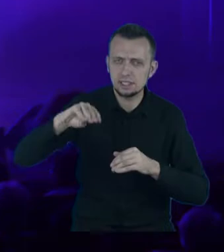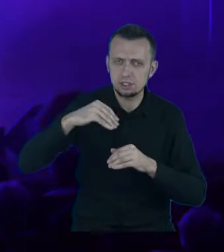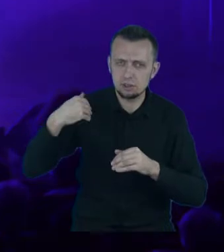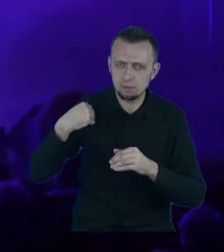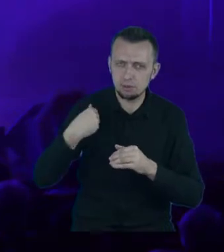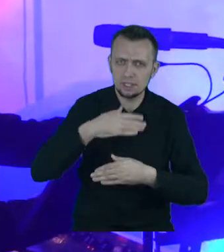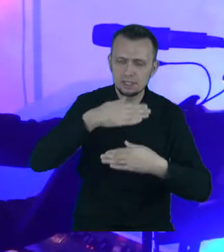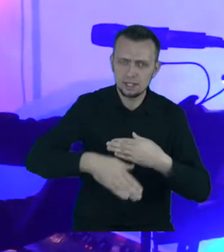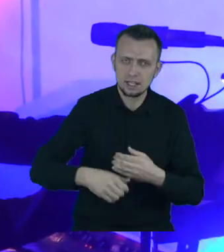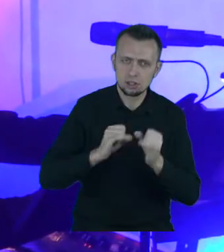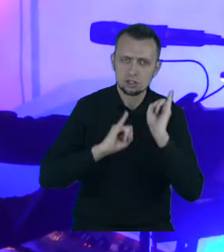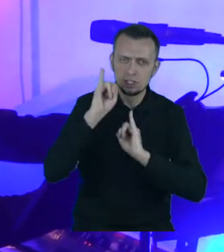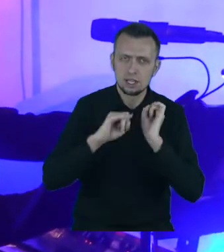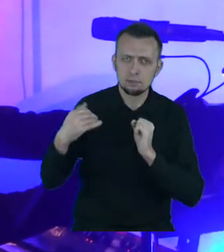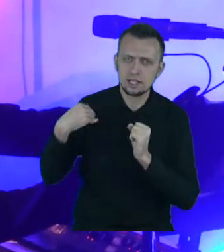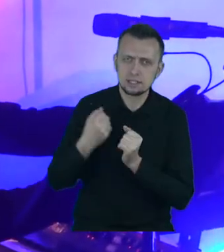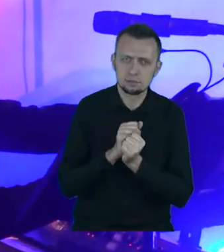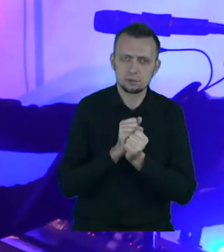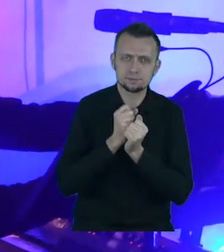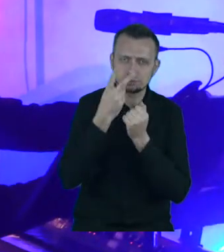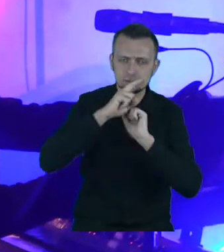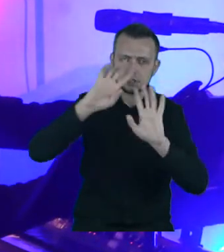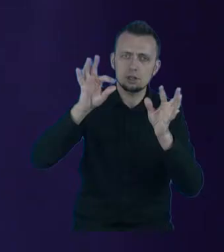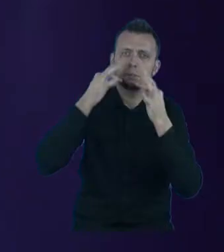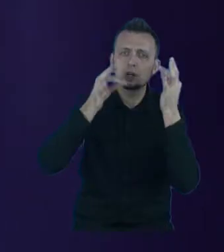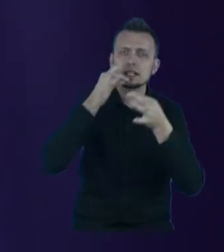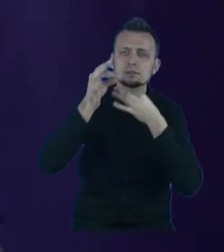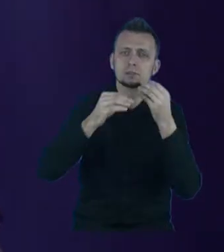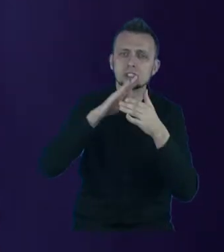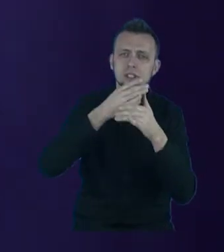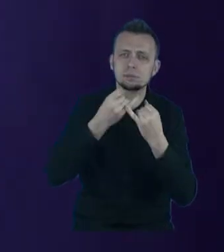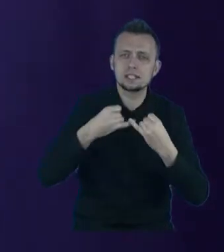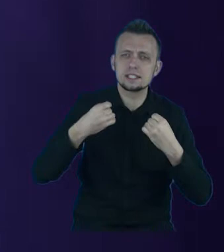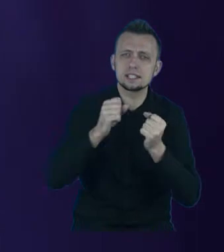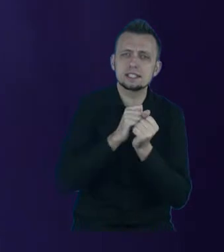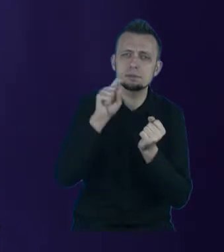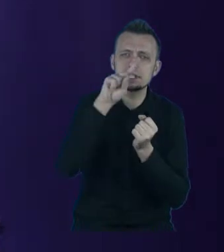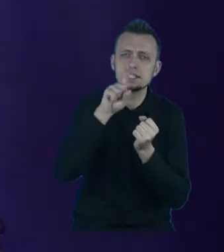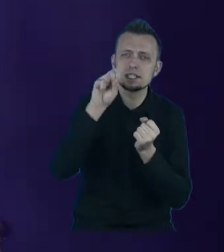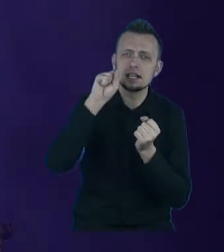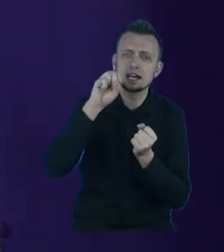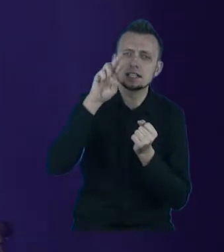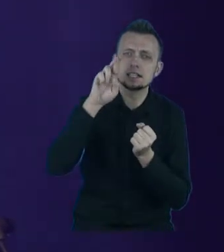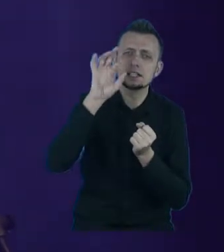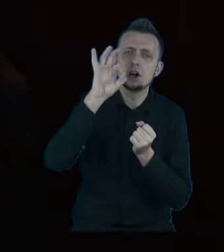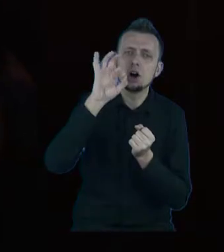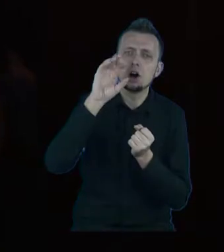się koncert galowy z udziałem m.in. Łukasza Zagrobelnego, Kacpra Kuszewskiego oraz Natalii